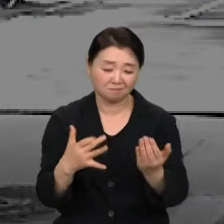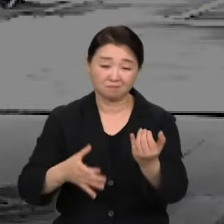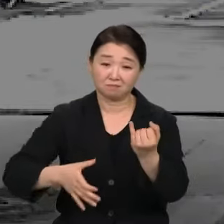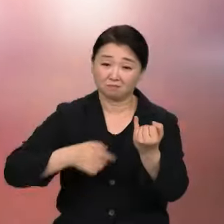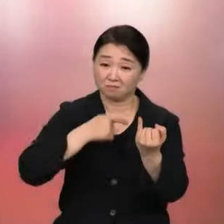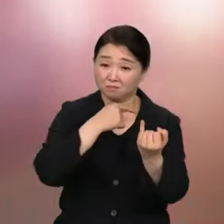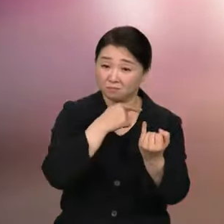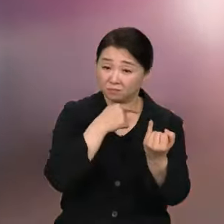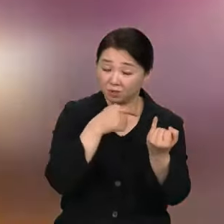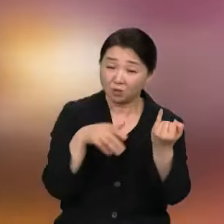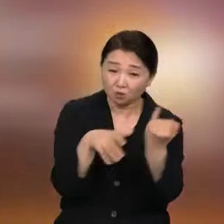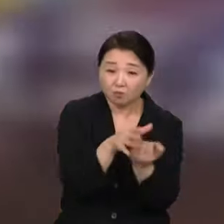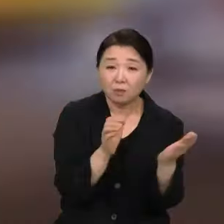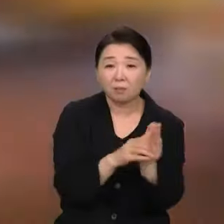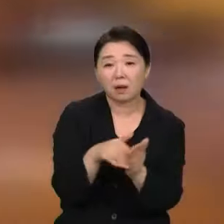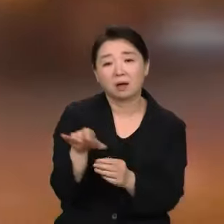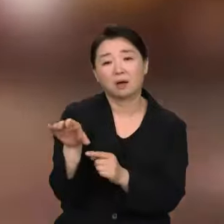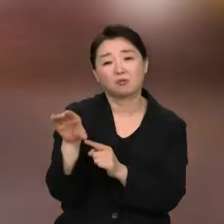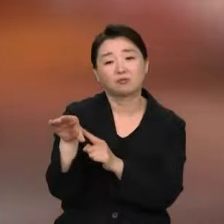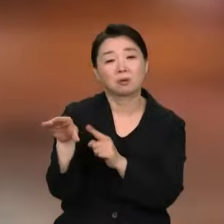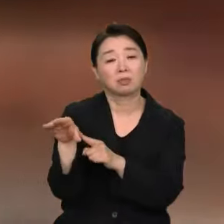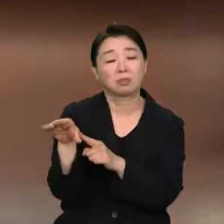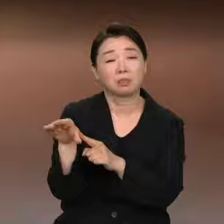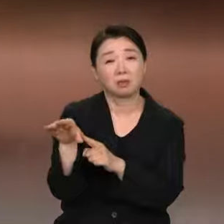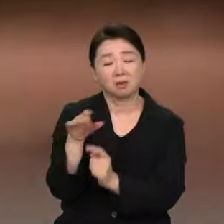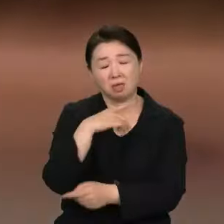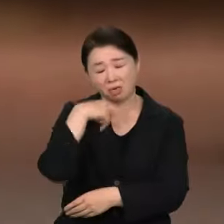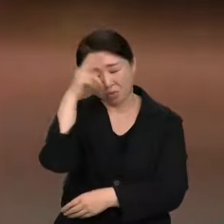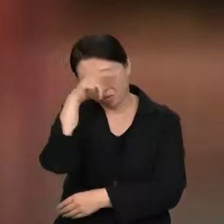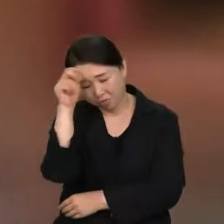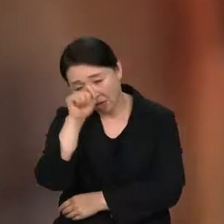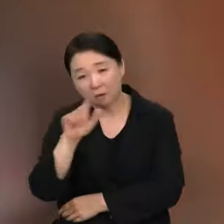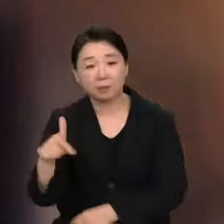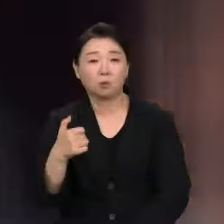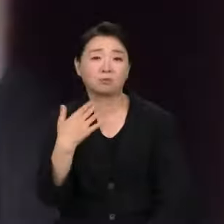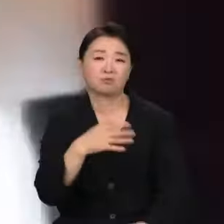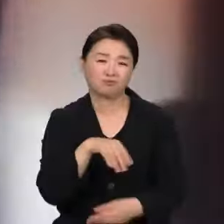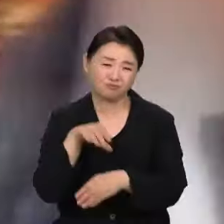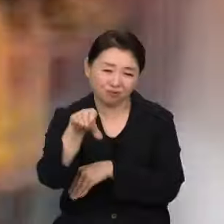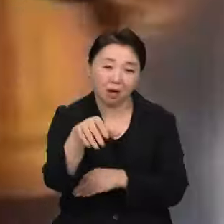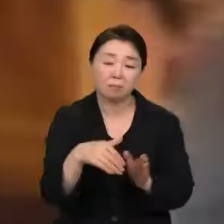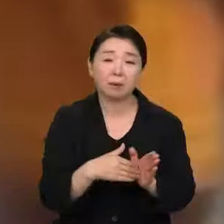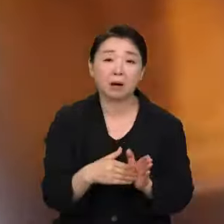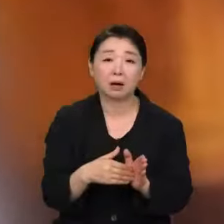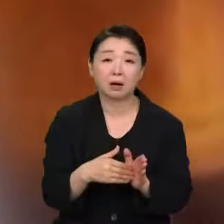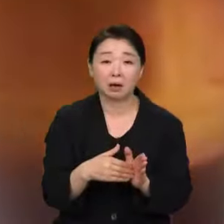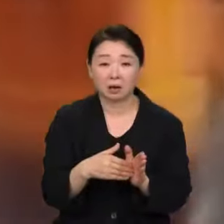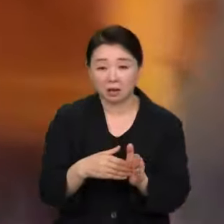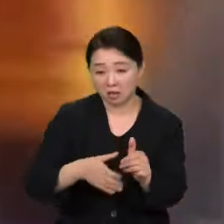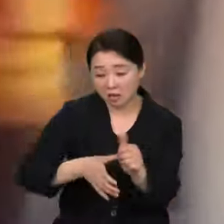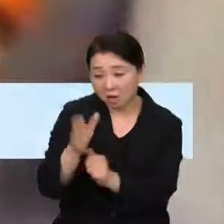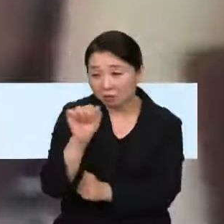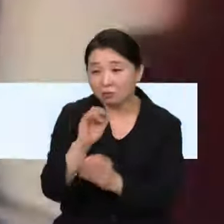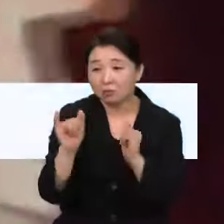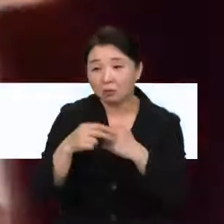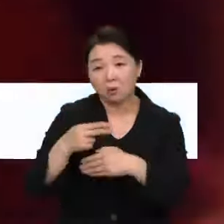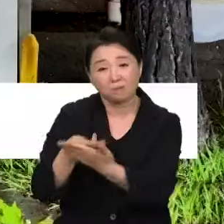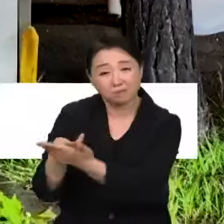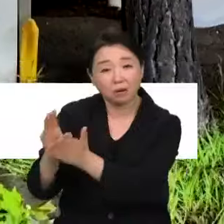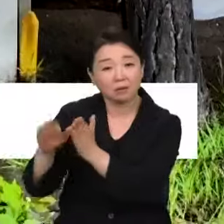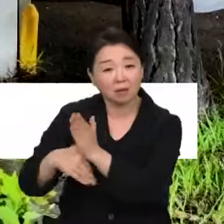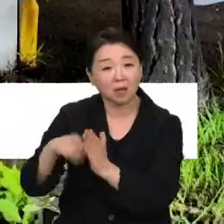운전자. 만취 상태에서 시속 159km로 달렸습니다. 가해 운전자는 병원에 이송된 틈을